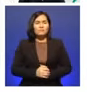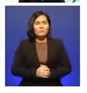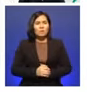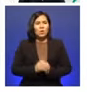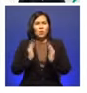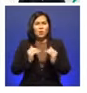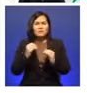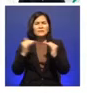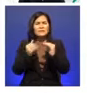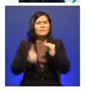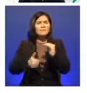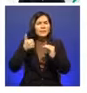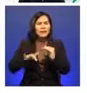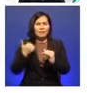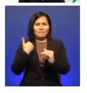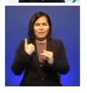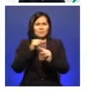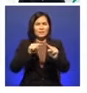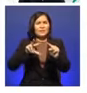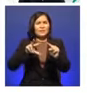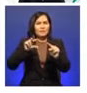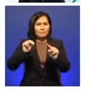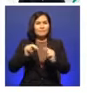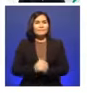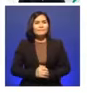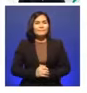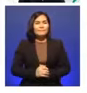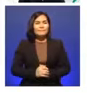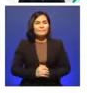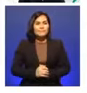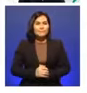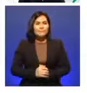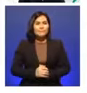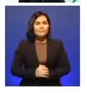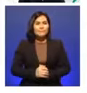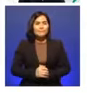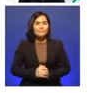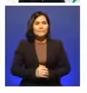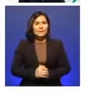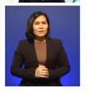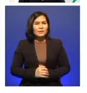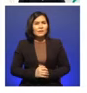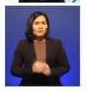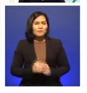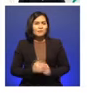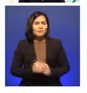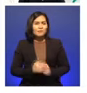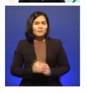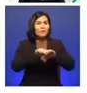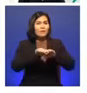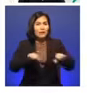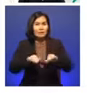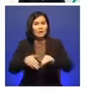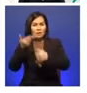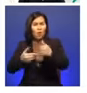าณ 30% ถ้าเราโดยดูโดยภาพรวมแล้วนะฮะเด็กที่เข้าไม่ถึงสิทธิ์นะครับทั้งจากเกณฑ์แล้วก็การที่